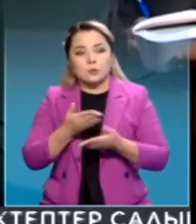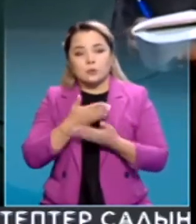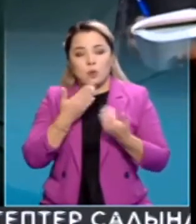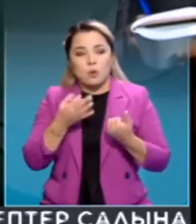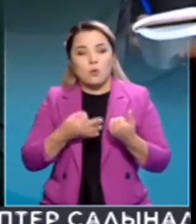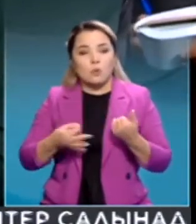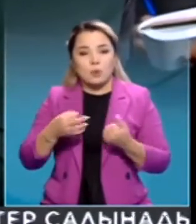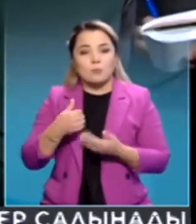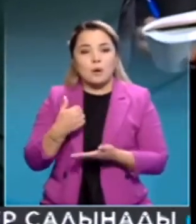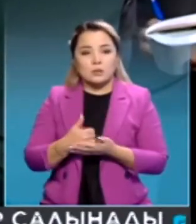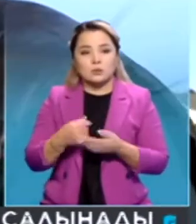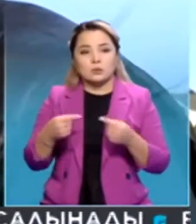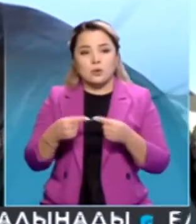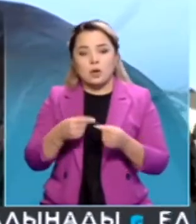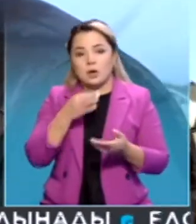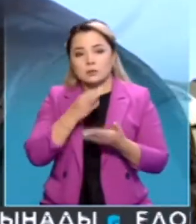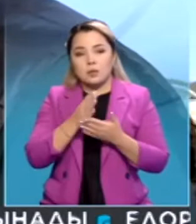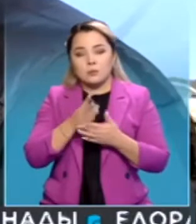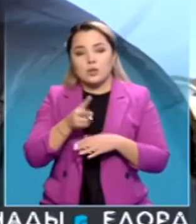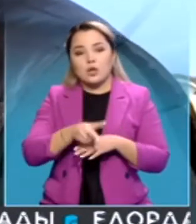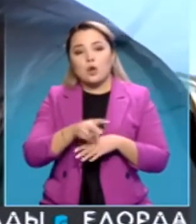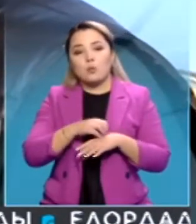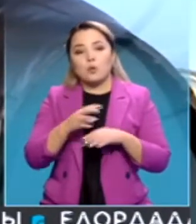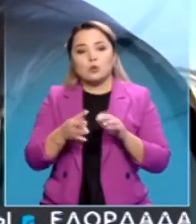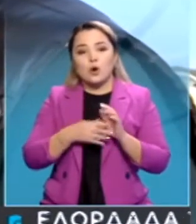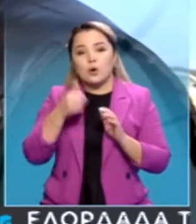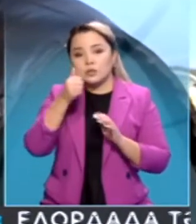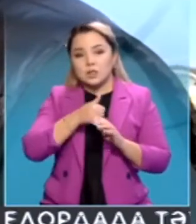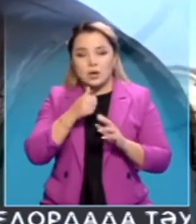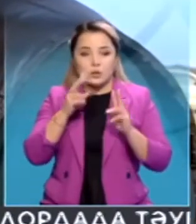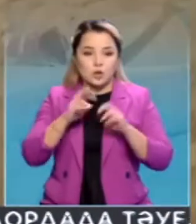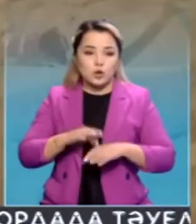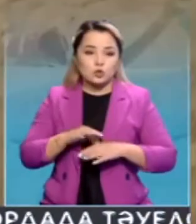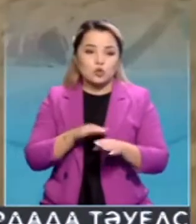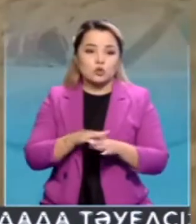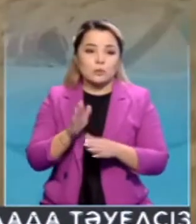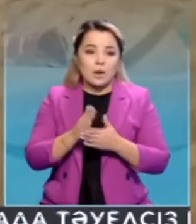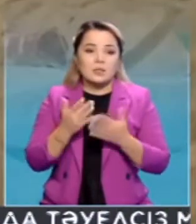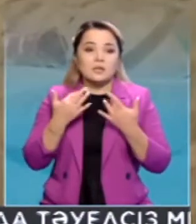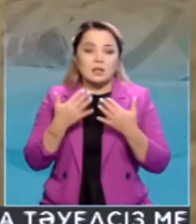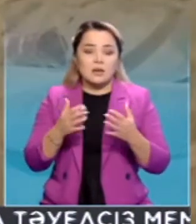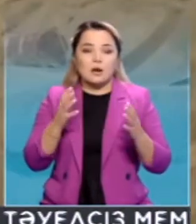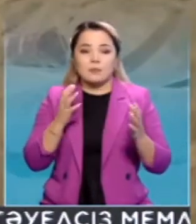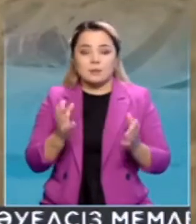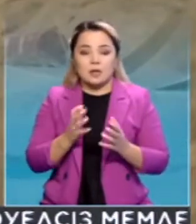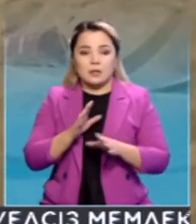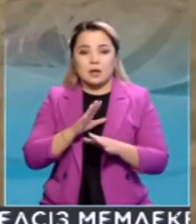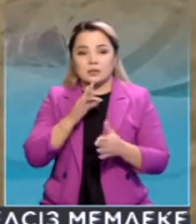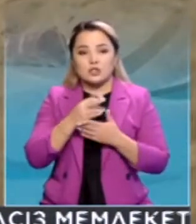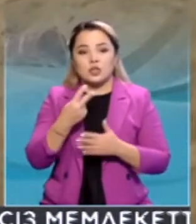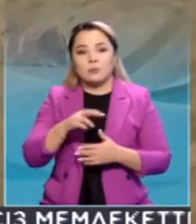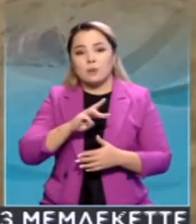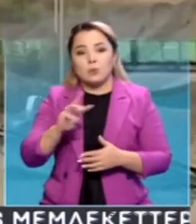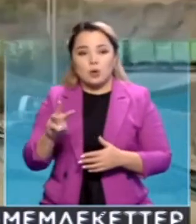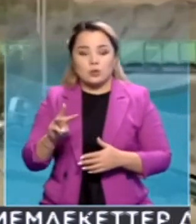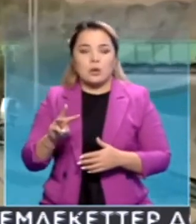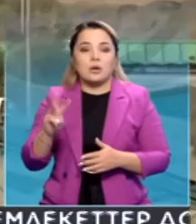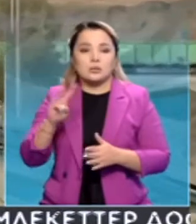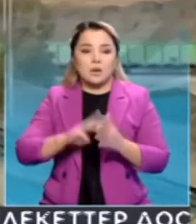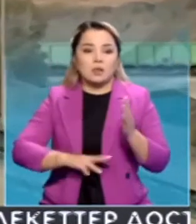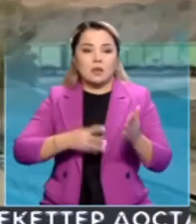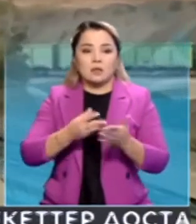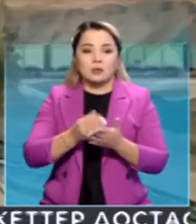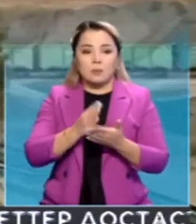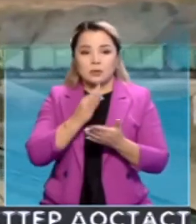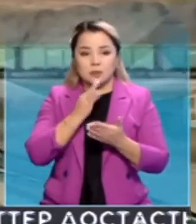облыс басшылығы да растап отыр. 2009 жылы өндіріс орындарына тексеру жүргізіліп, талаптарды сақтамағандарға 20 миллион теңгеге жуық айыппұл